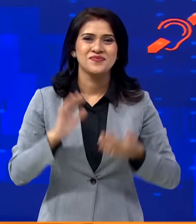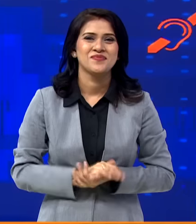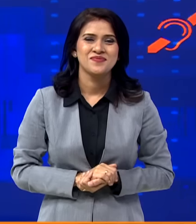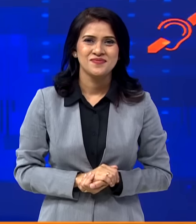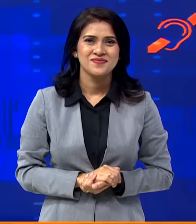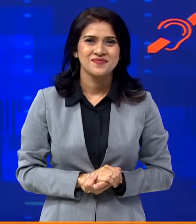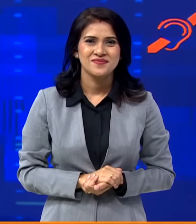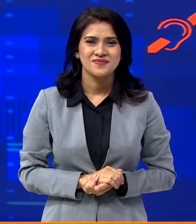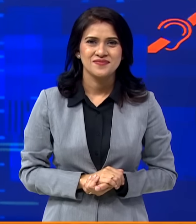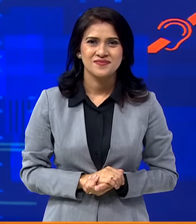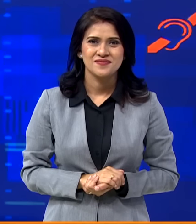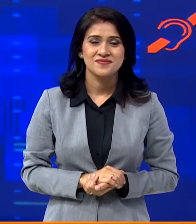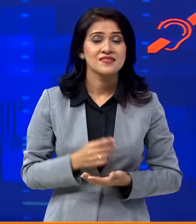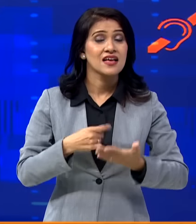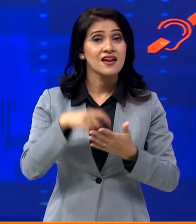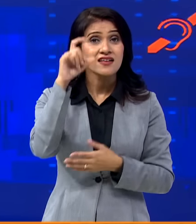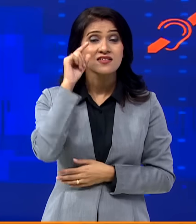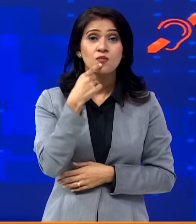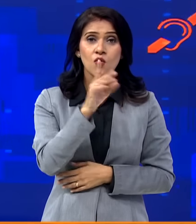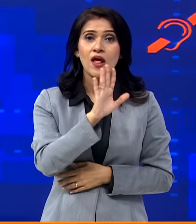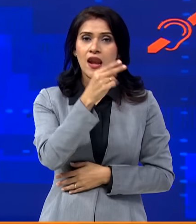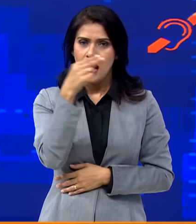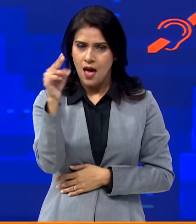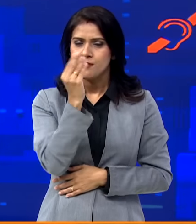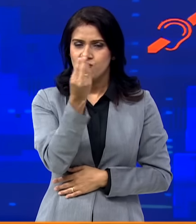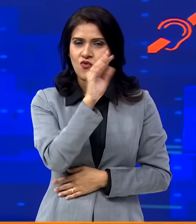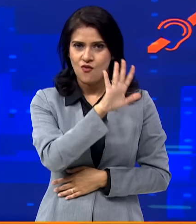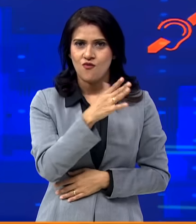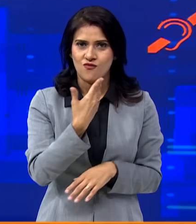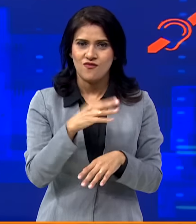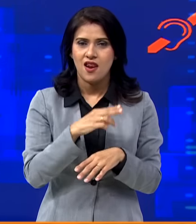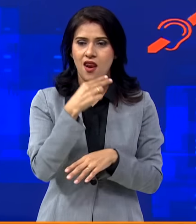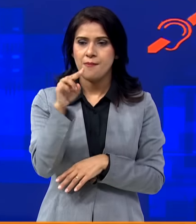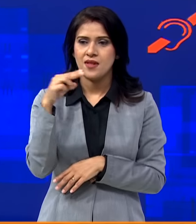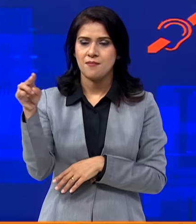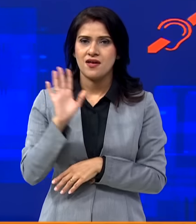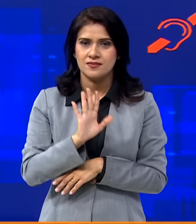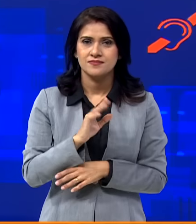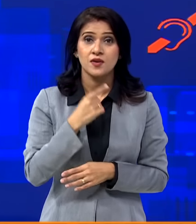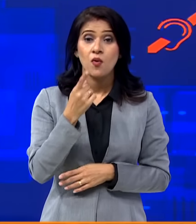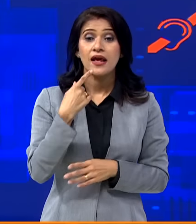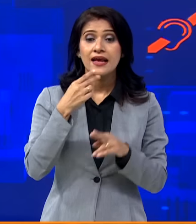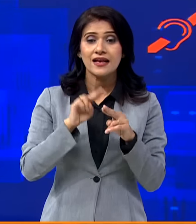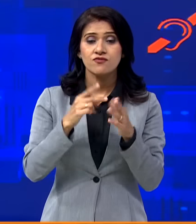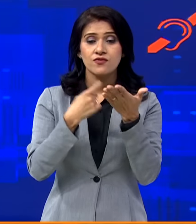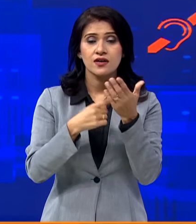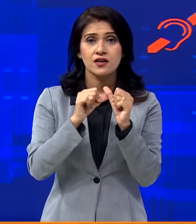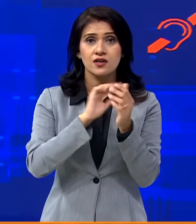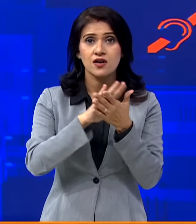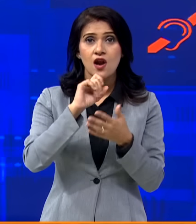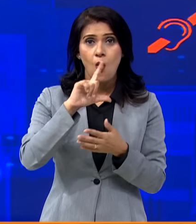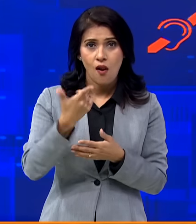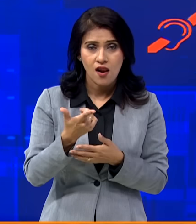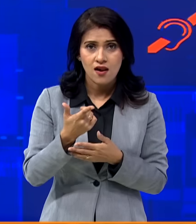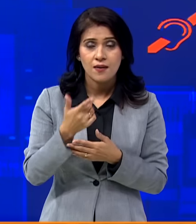आपने जहां नाम लेकर कहा है वो उदाहरण मैं आपको बताता हूं आपने कहा अगर राहुल गांधी नेहरू गांधी